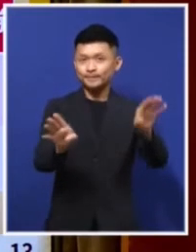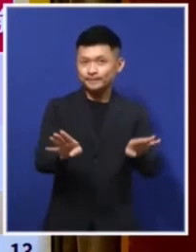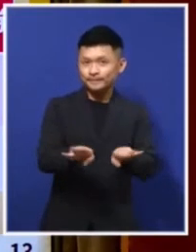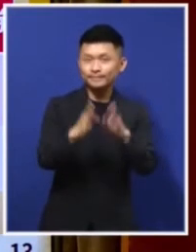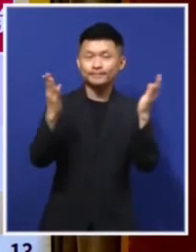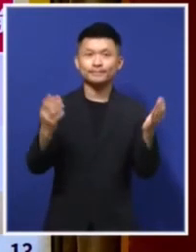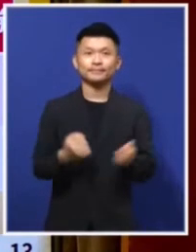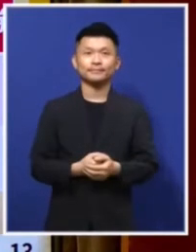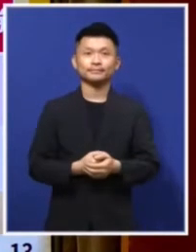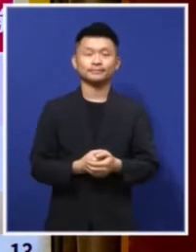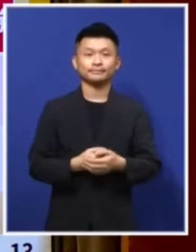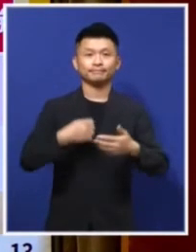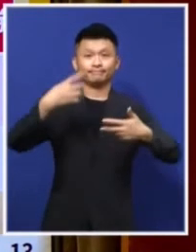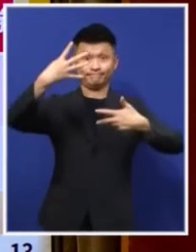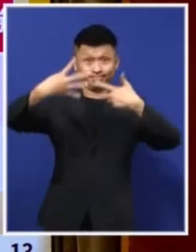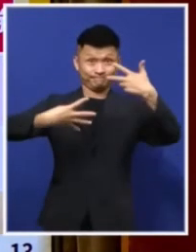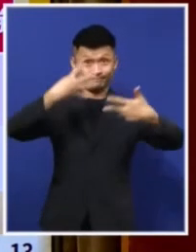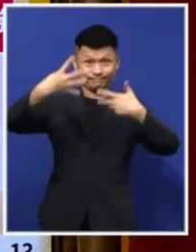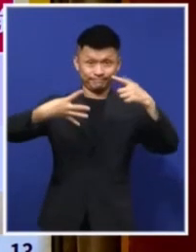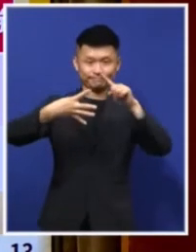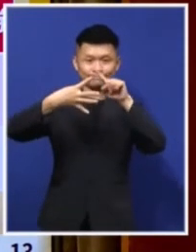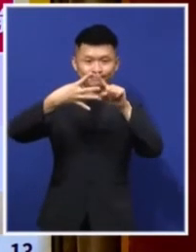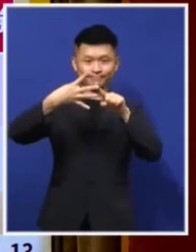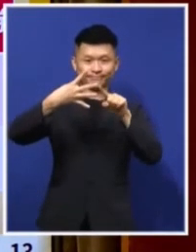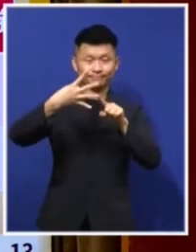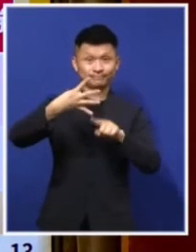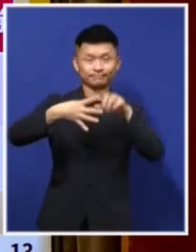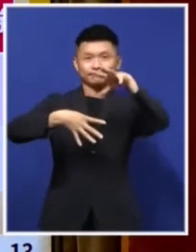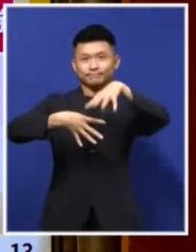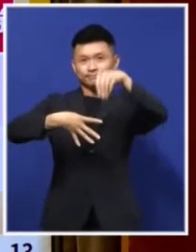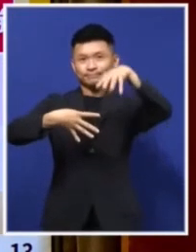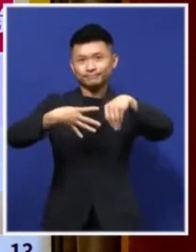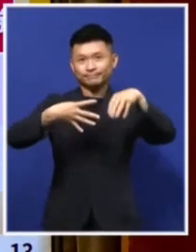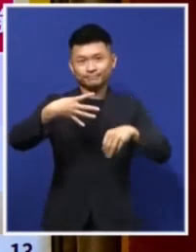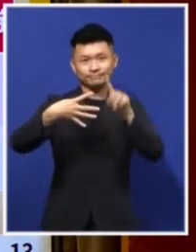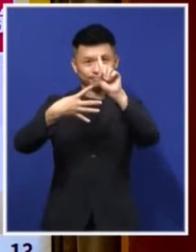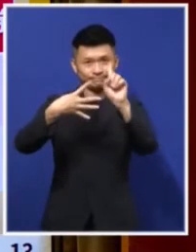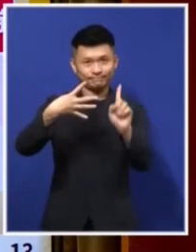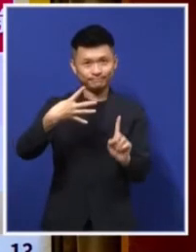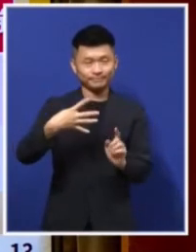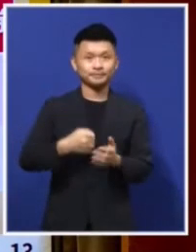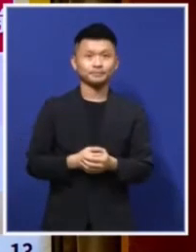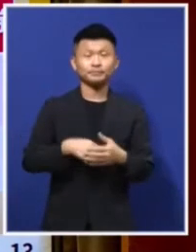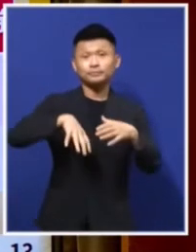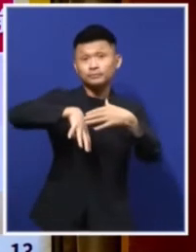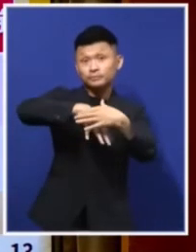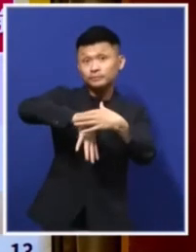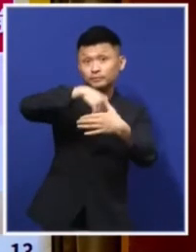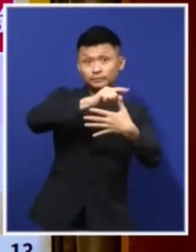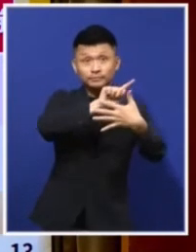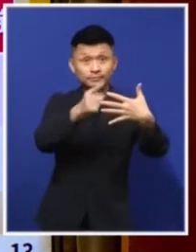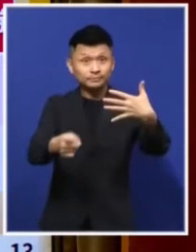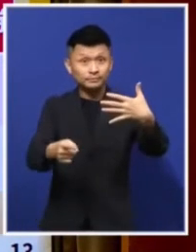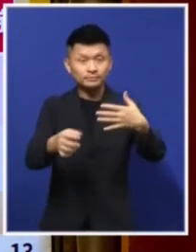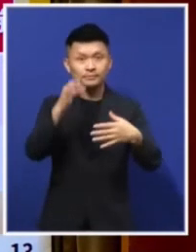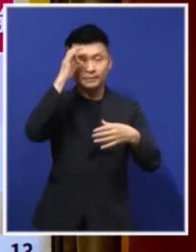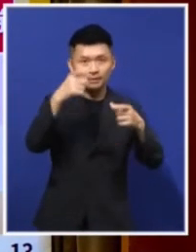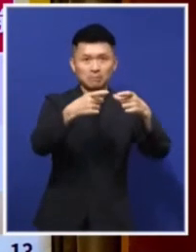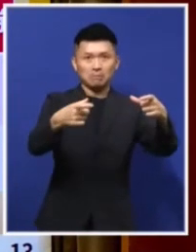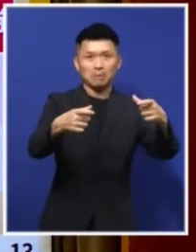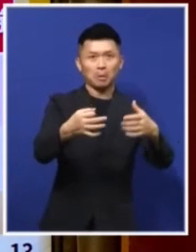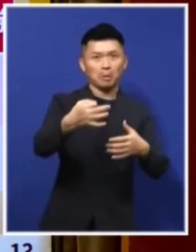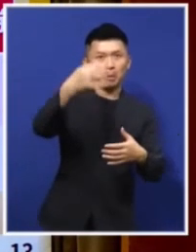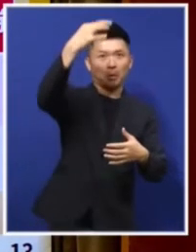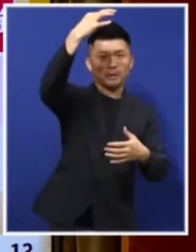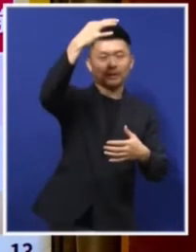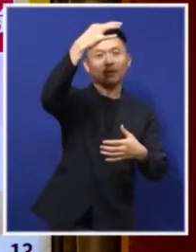分成4周，每周抽签。那每周里面抽签的顺序是按照面额大的一路到面